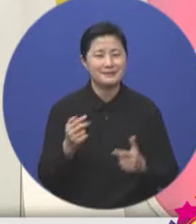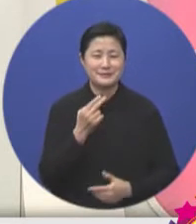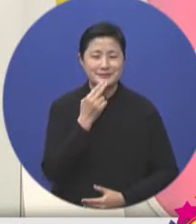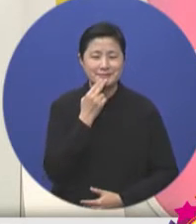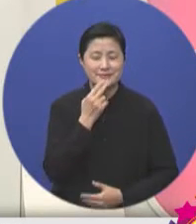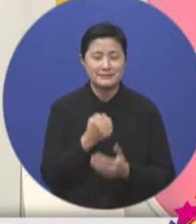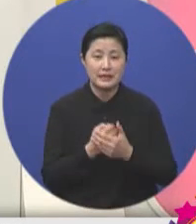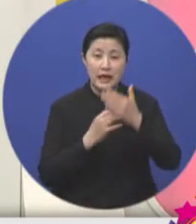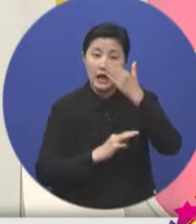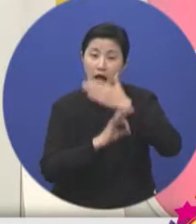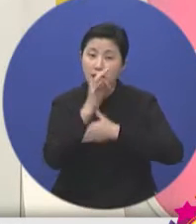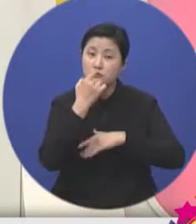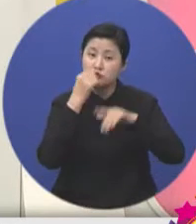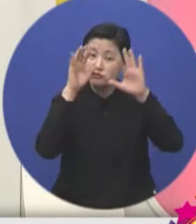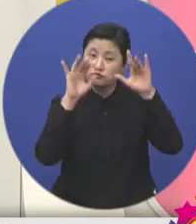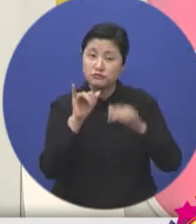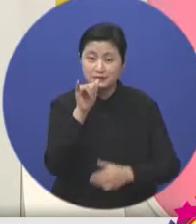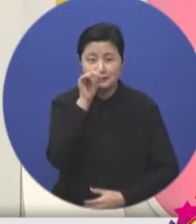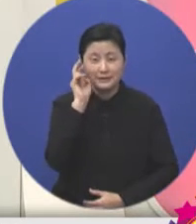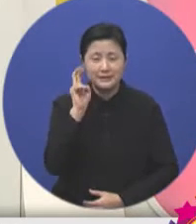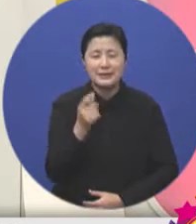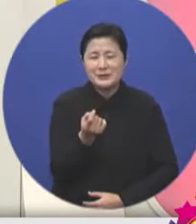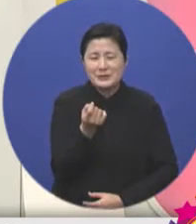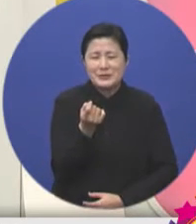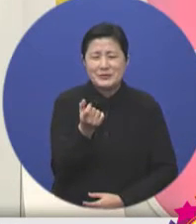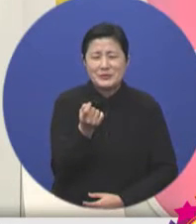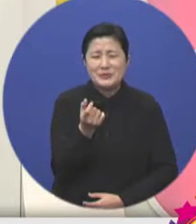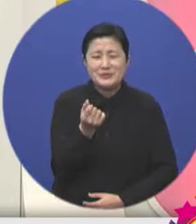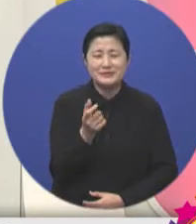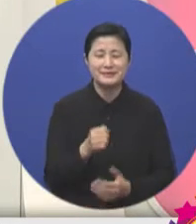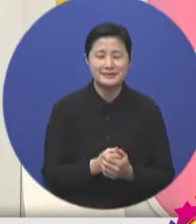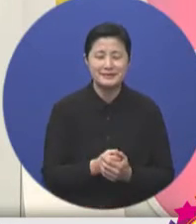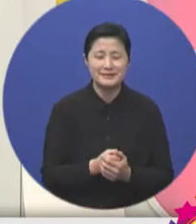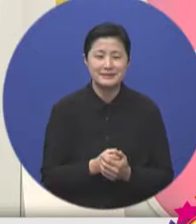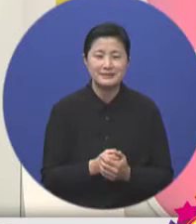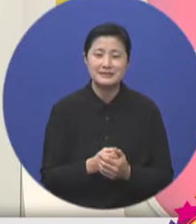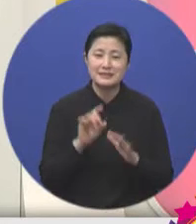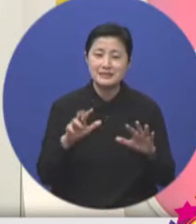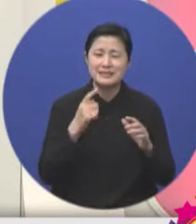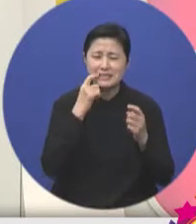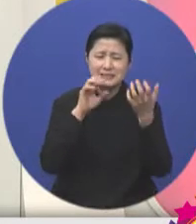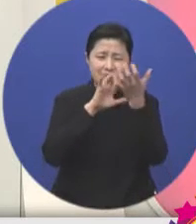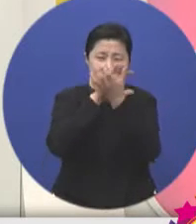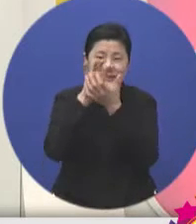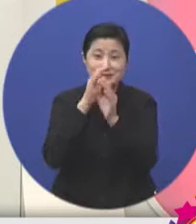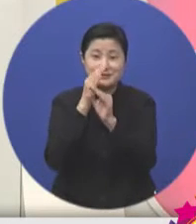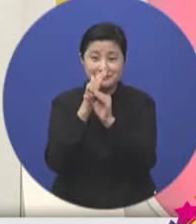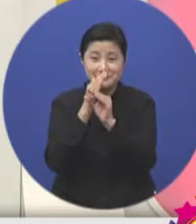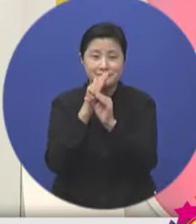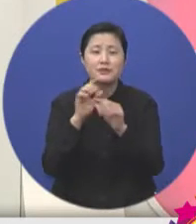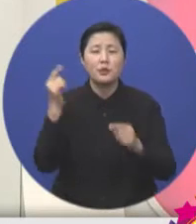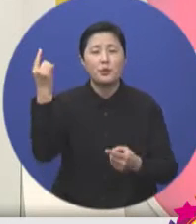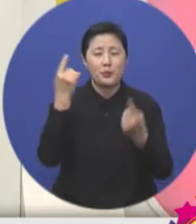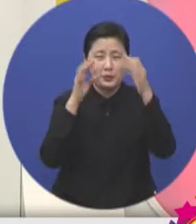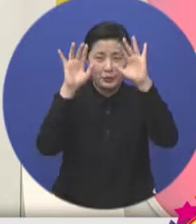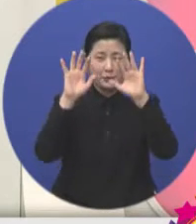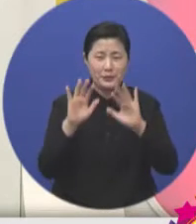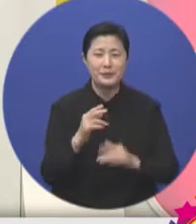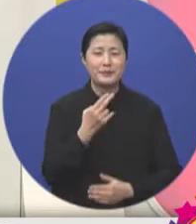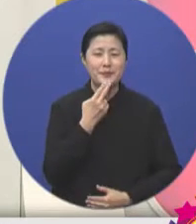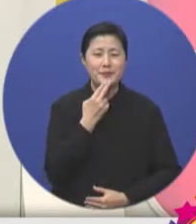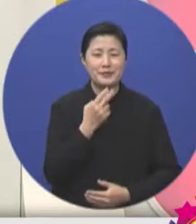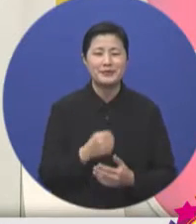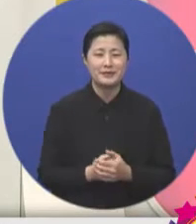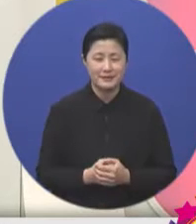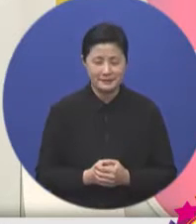옵니다. 아까 오전까지 왔었죠? 네, 살짝. 조금 지금 이제 그냥 흐리기만 하고요. 네네. 오는 건 없어요.